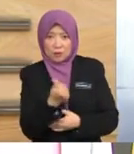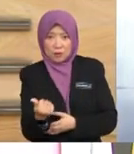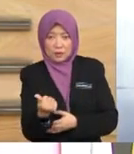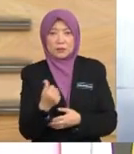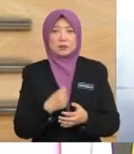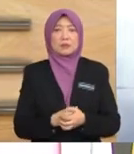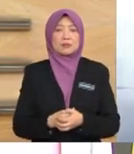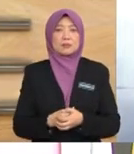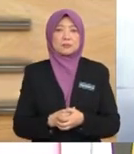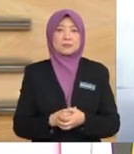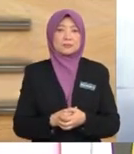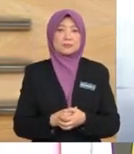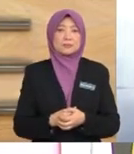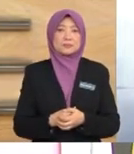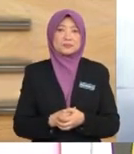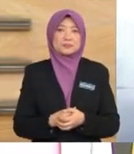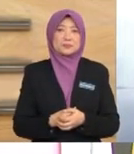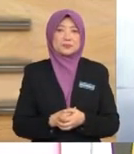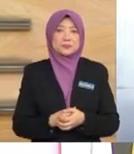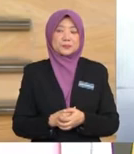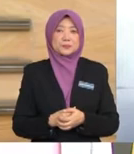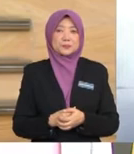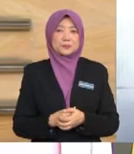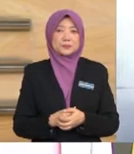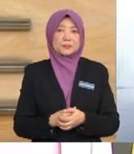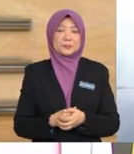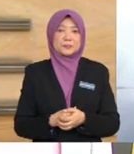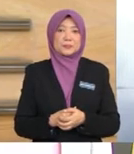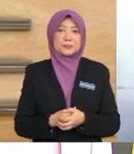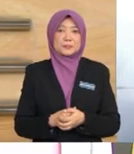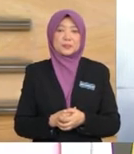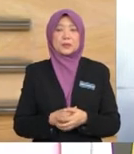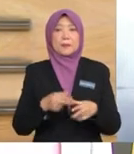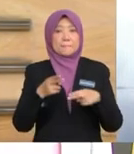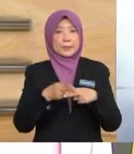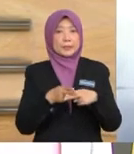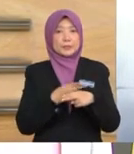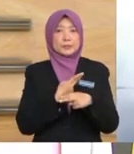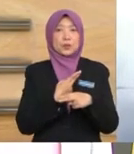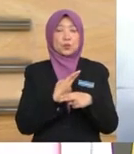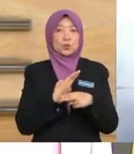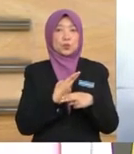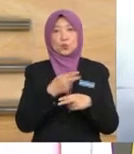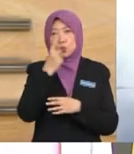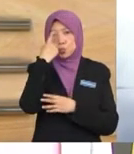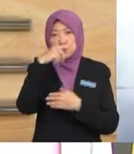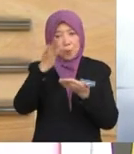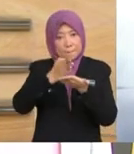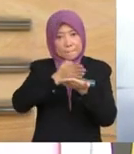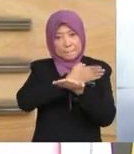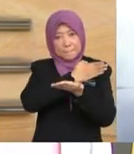Cikgu. Okey. Ini sebenarnya adalah pisau lepa. Kita panggil dia pisau lepa je. Pisau